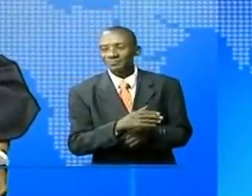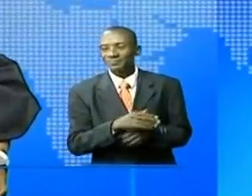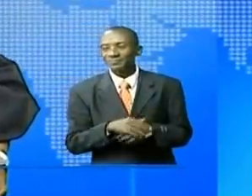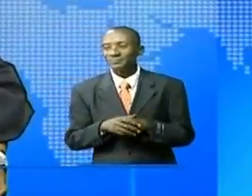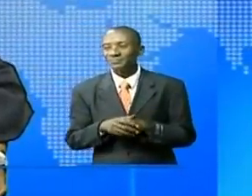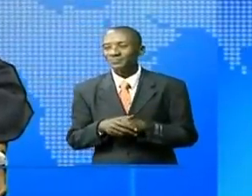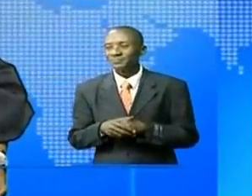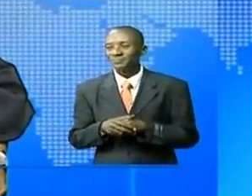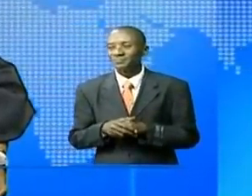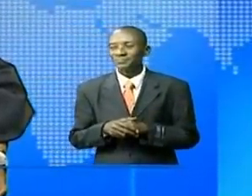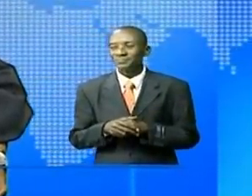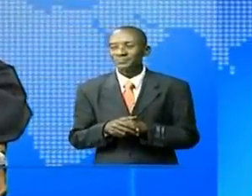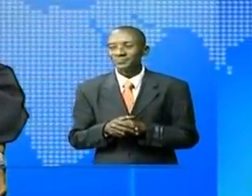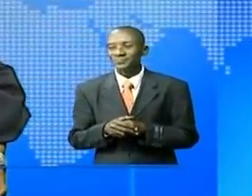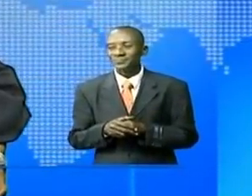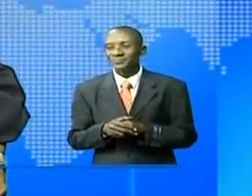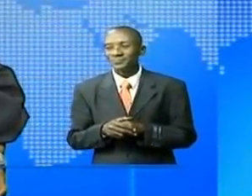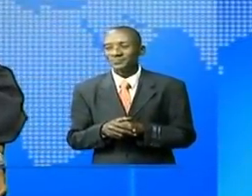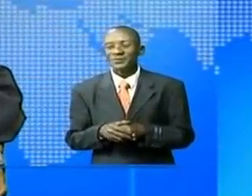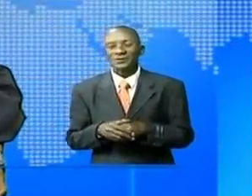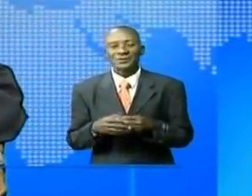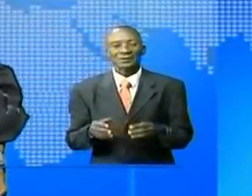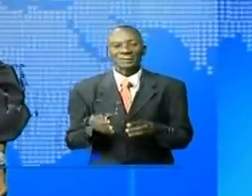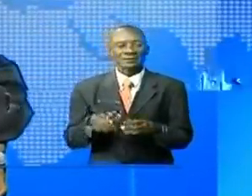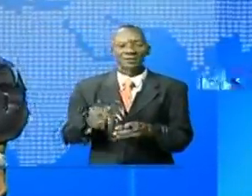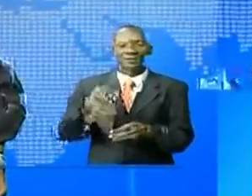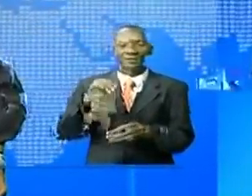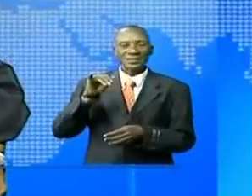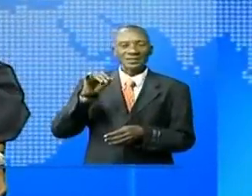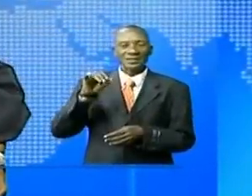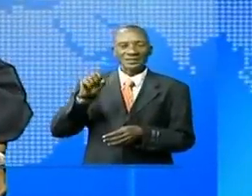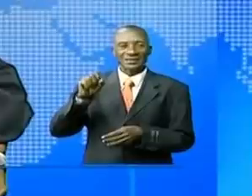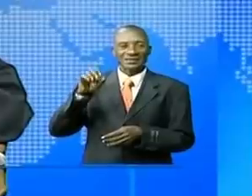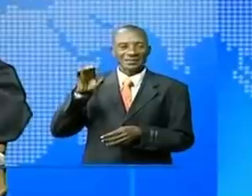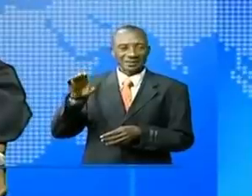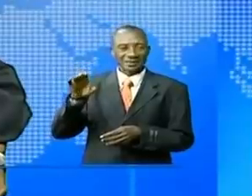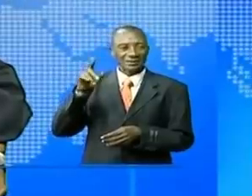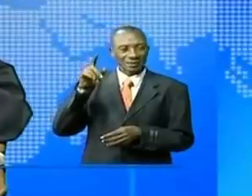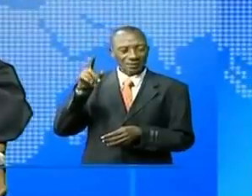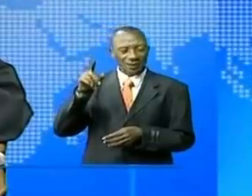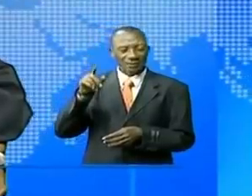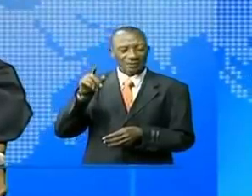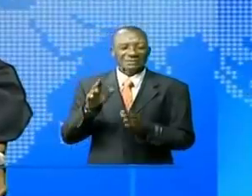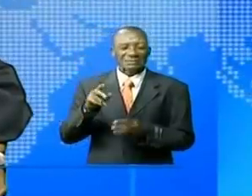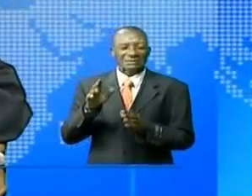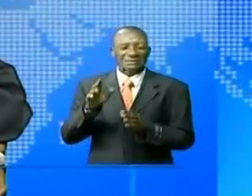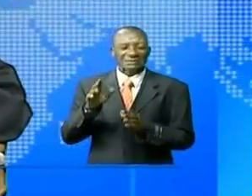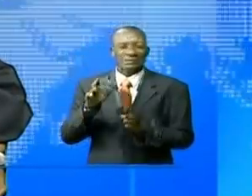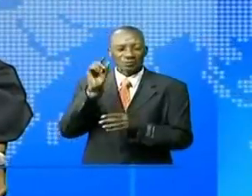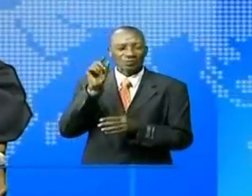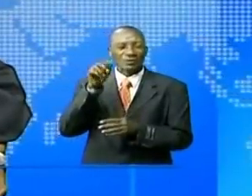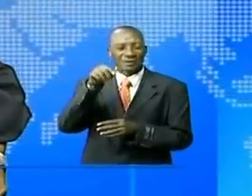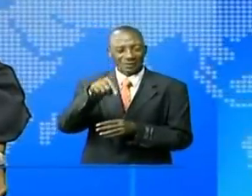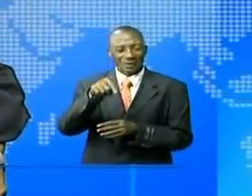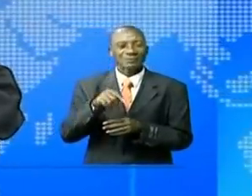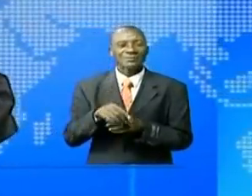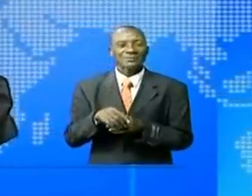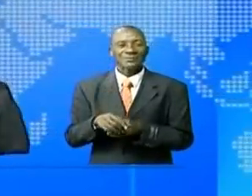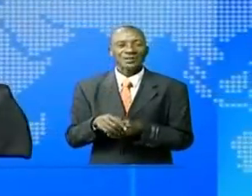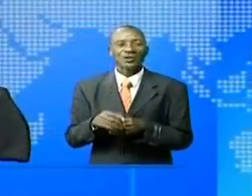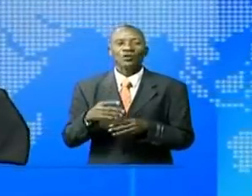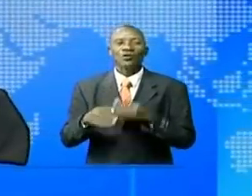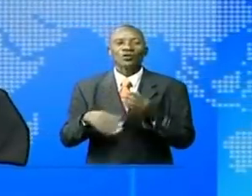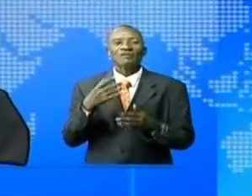travaux d'assainissement à l'Institut supérieur de commerce, l'initiative du directeur général de l'ISC afin de rendre salubre le site de